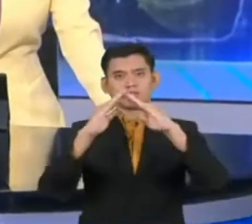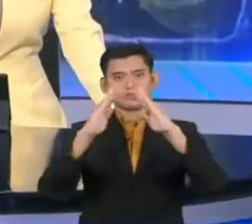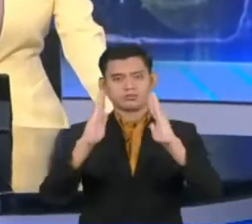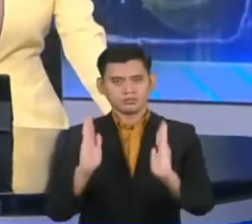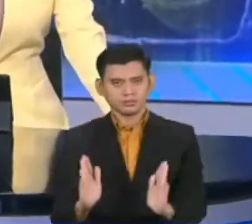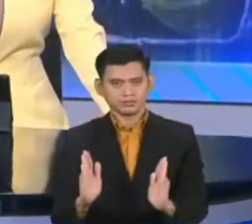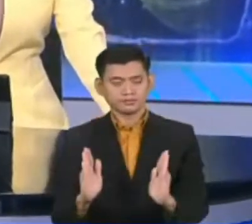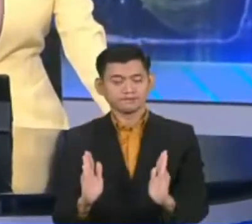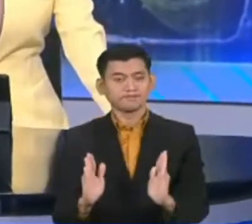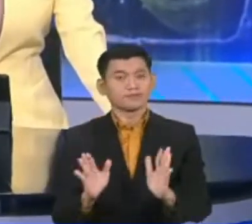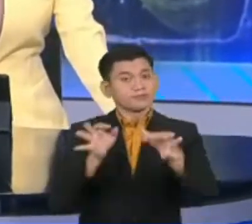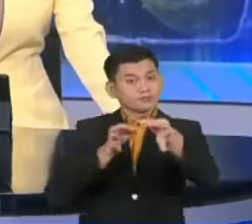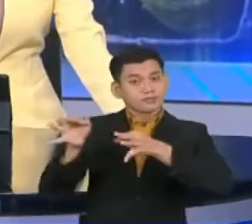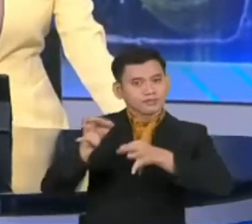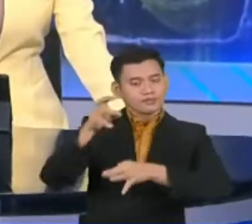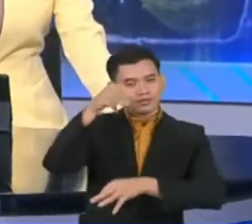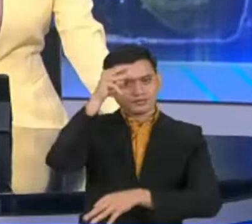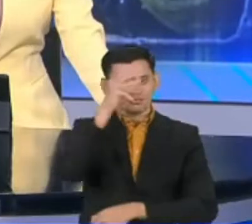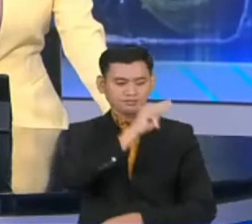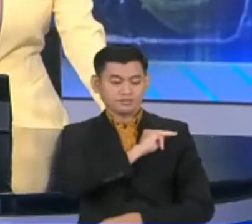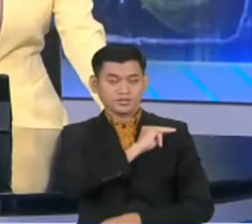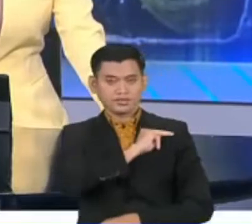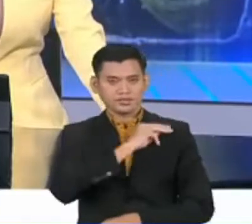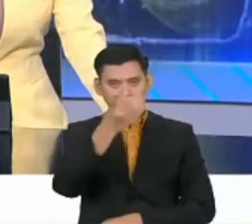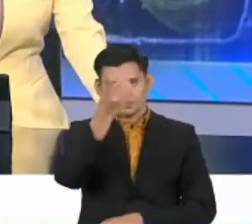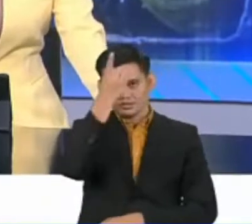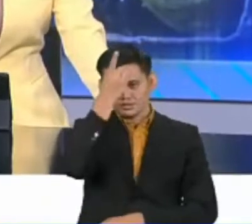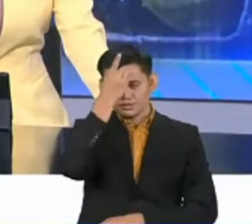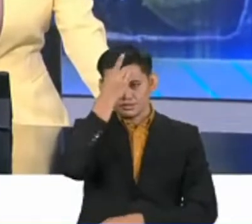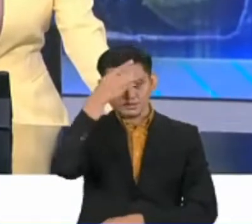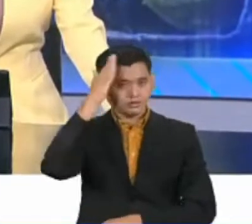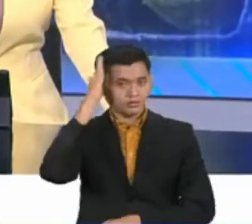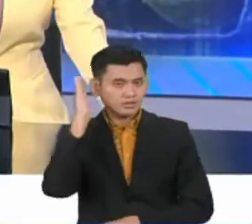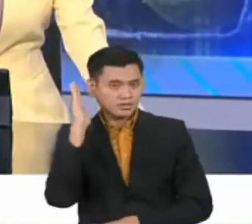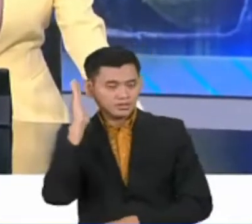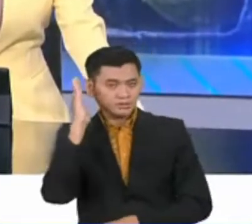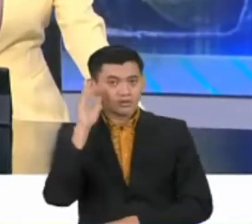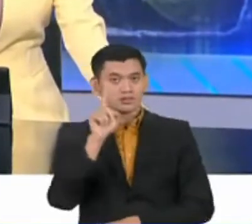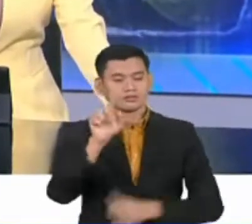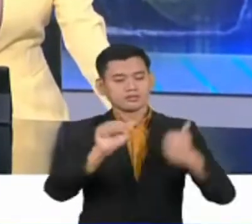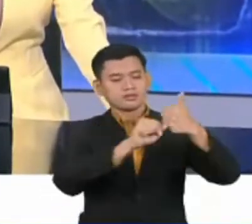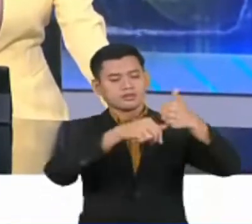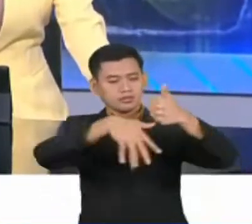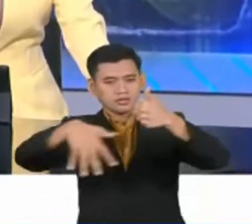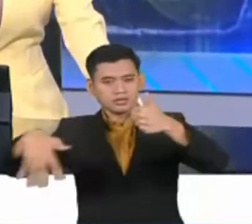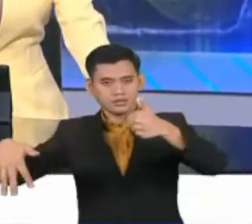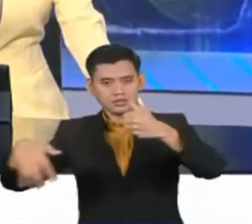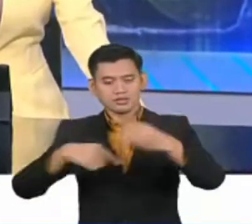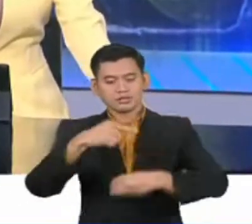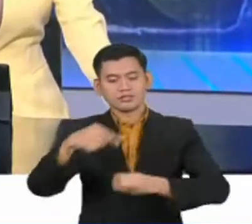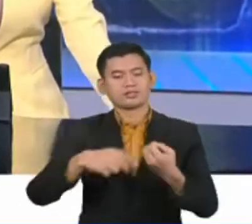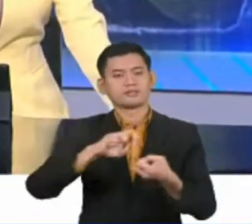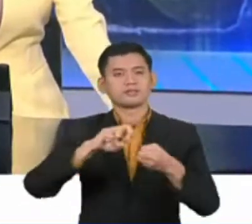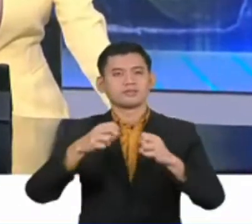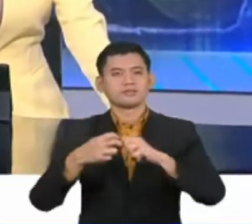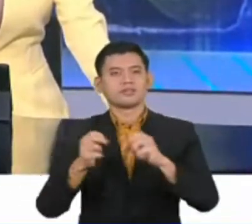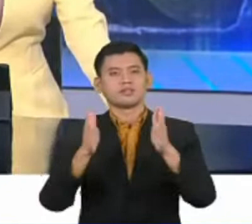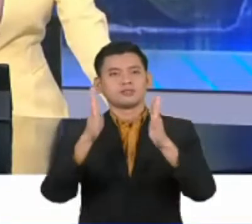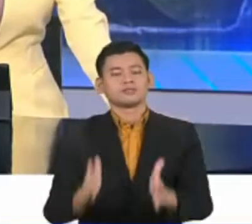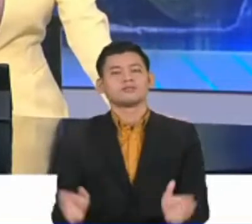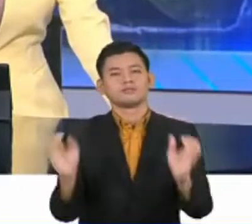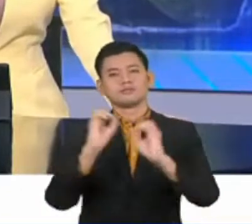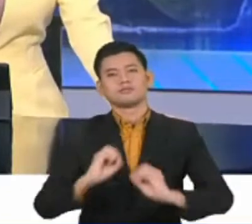jelas Perdana Menteri Dato' Sri Ismail Sabri Yaakob, satu jawatan kuasa mengenai isu gelandangan juga akan